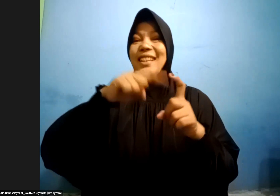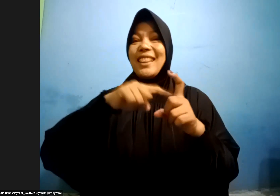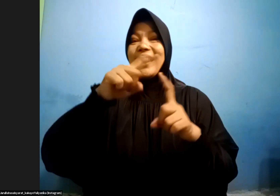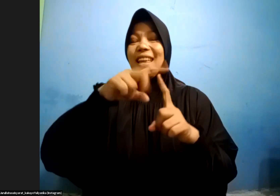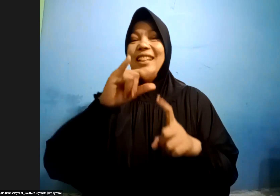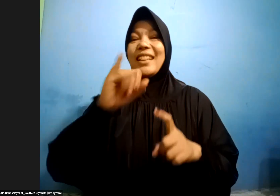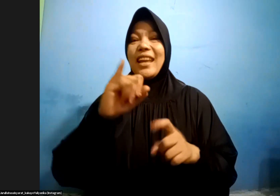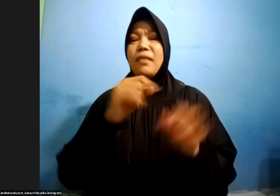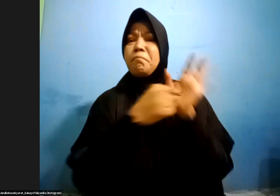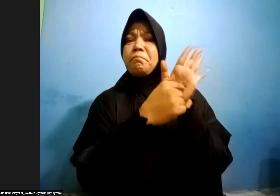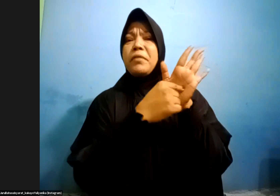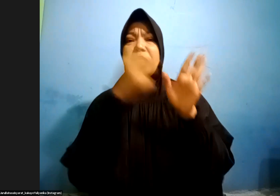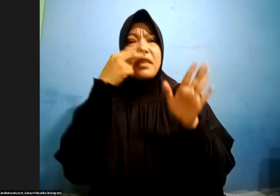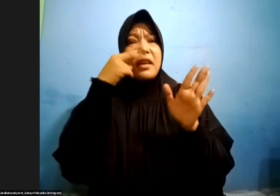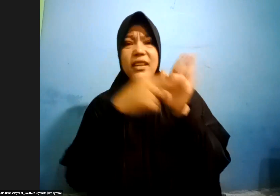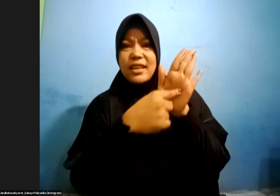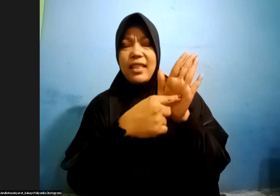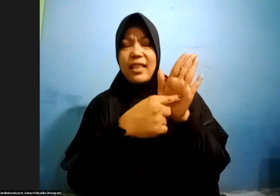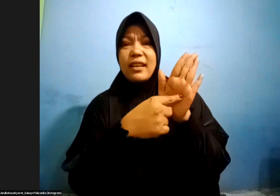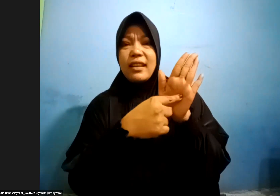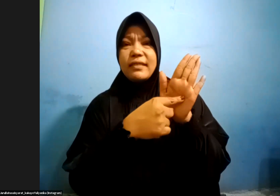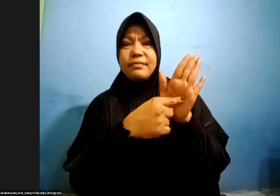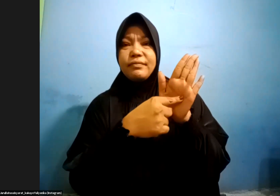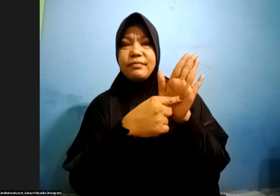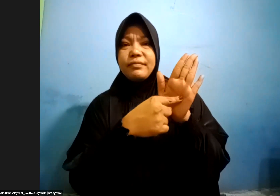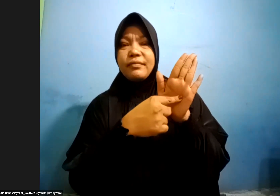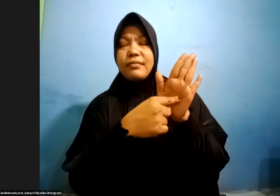slide-nya, Mas Fajar?